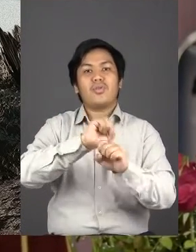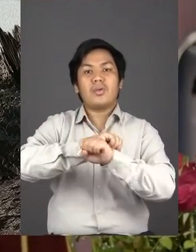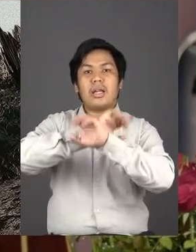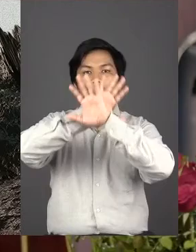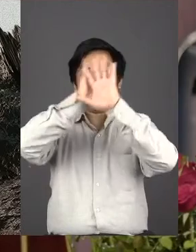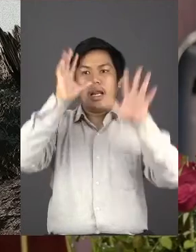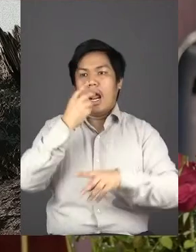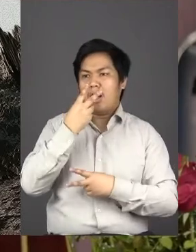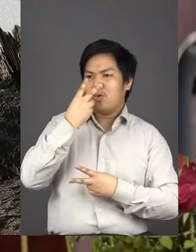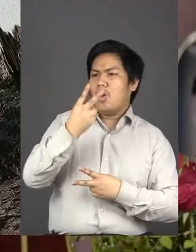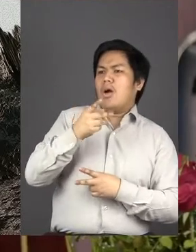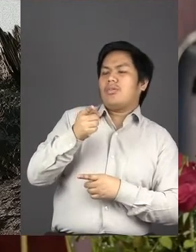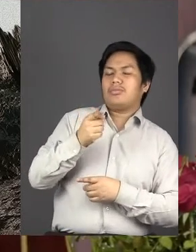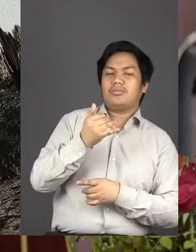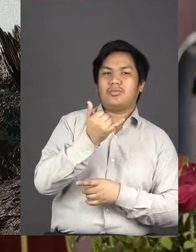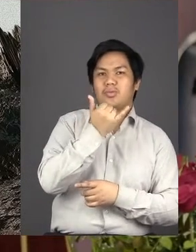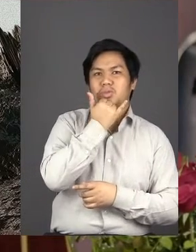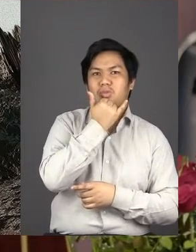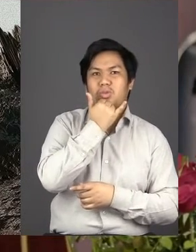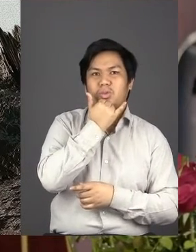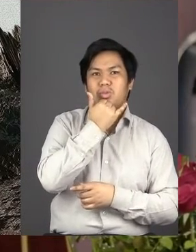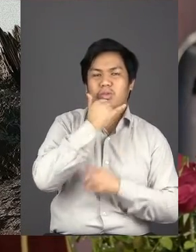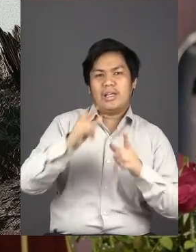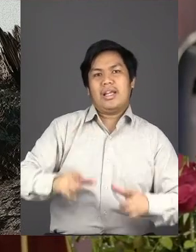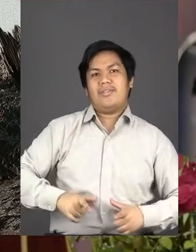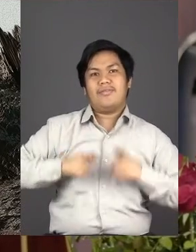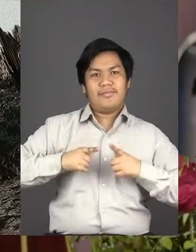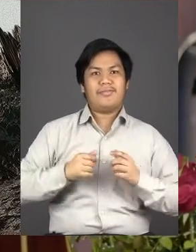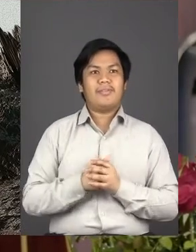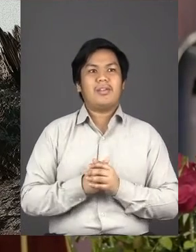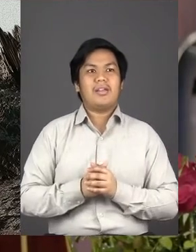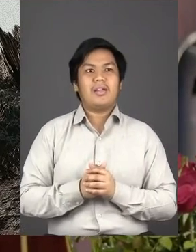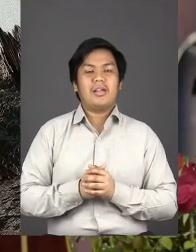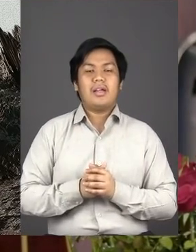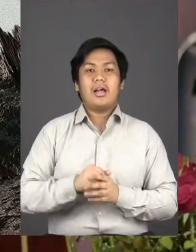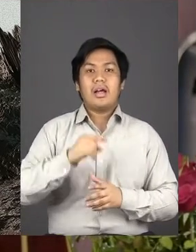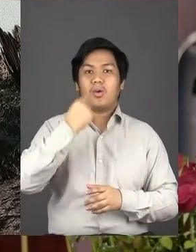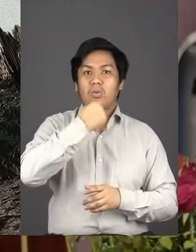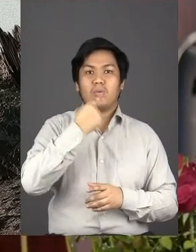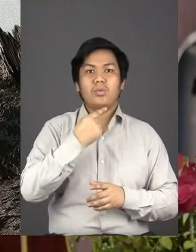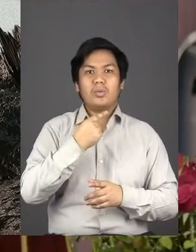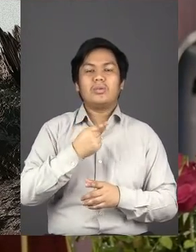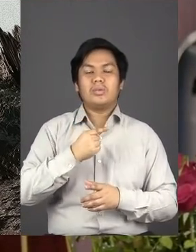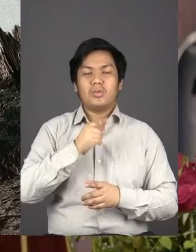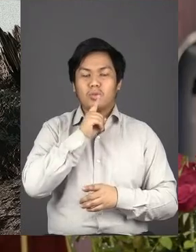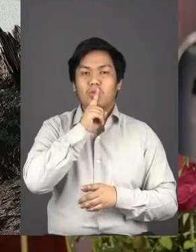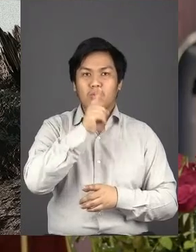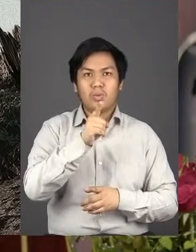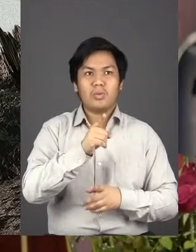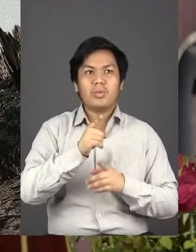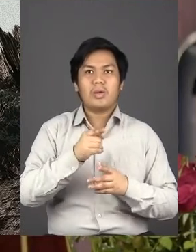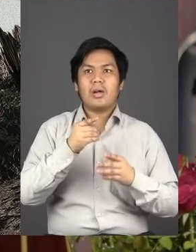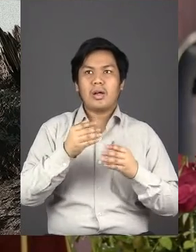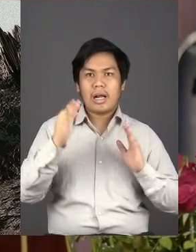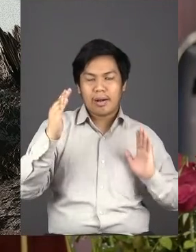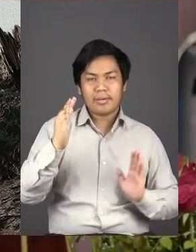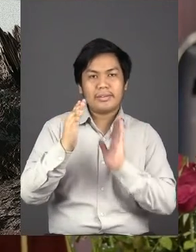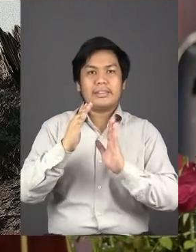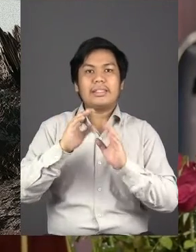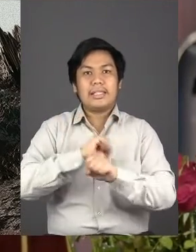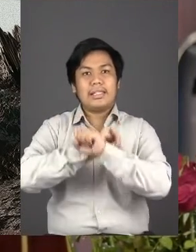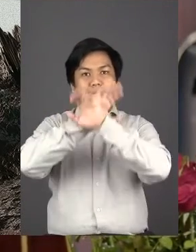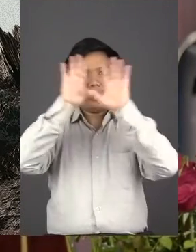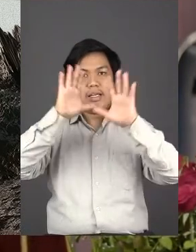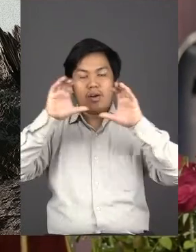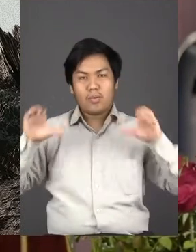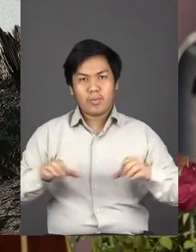ng Panginoon sa John 3:21, whoever does what is true comes to the light, so that it may be clearly seen that His works